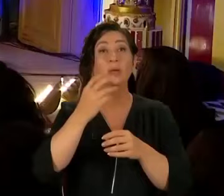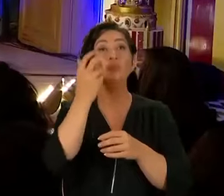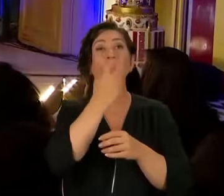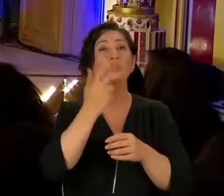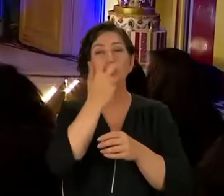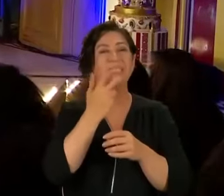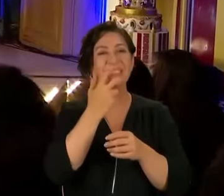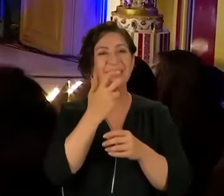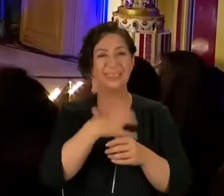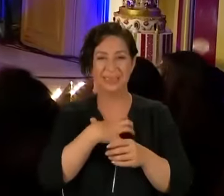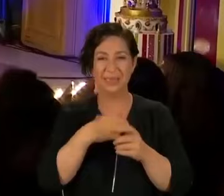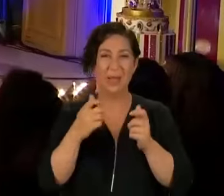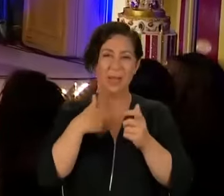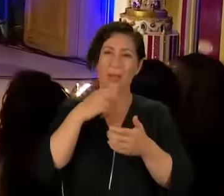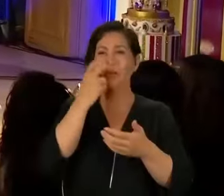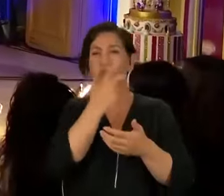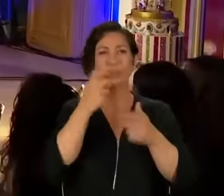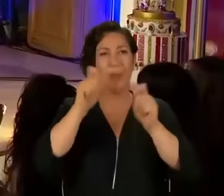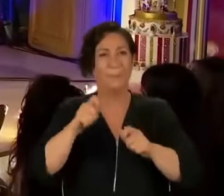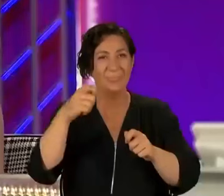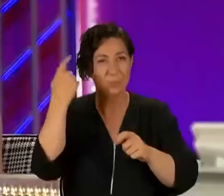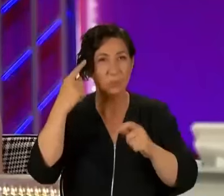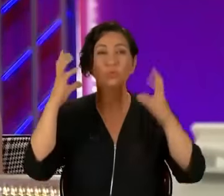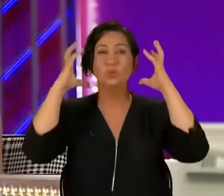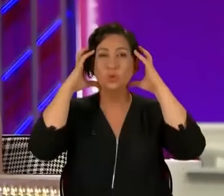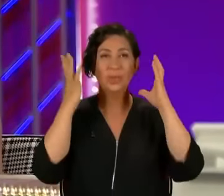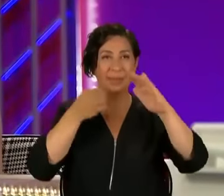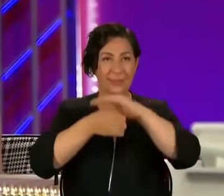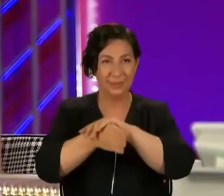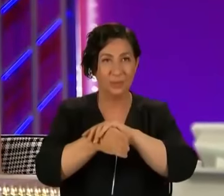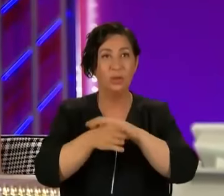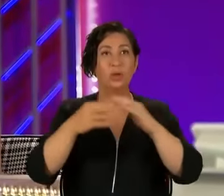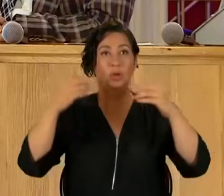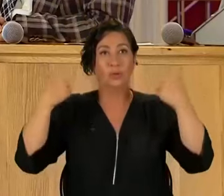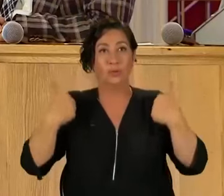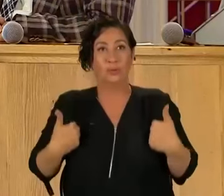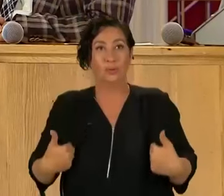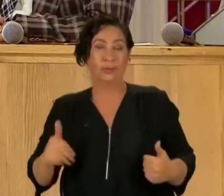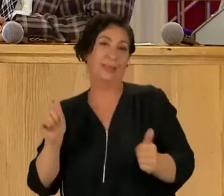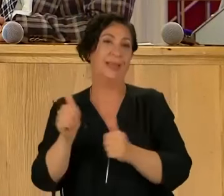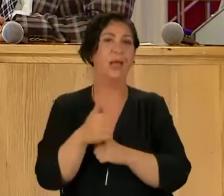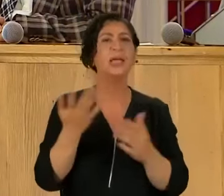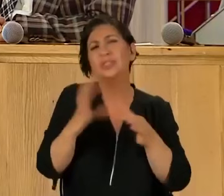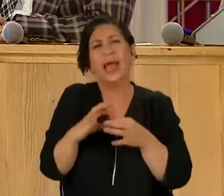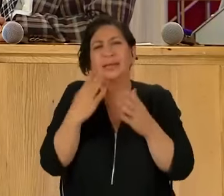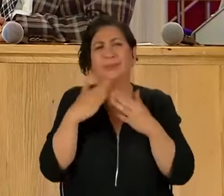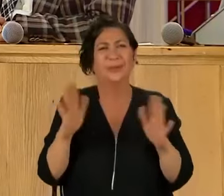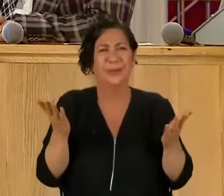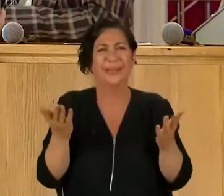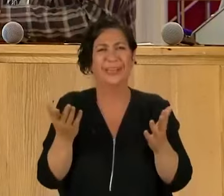müziğini okumamız söylediler. Ve ben de stüdyoya gittim. Ve vücudunla ön plana geçtin. Ya hiç alakası